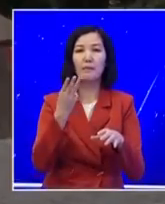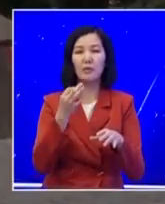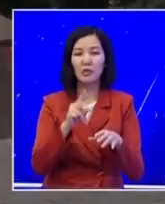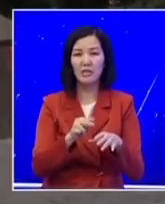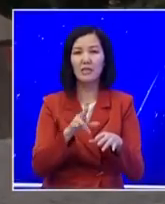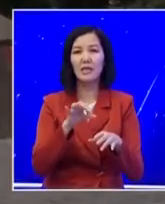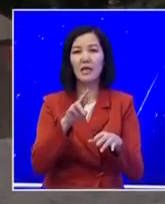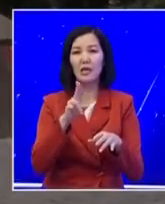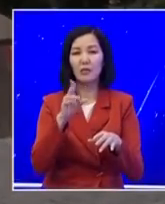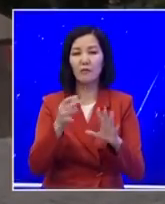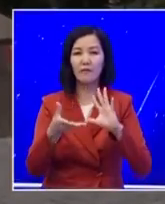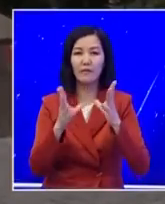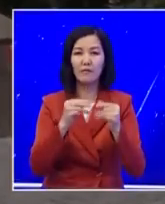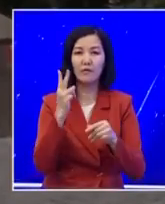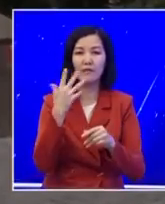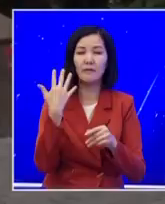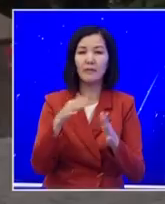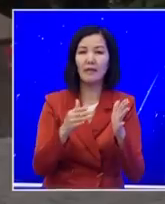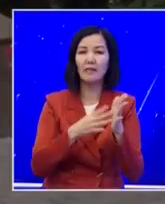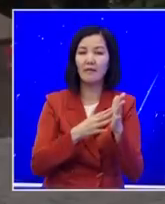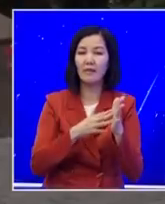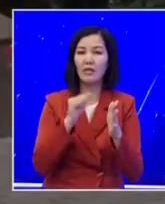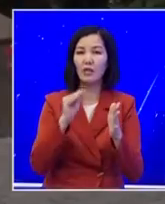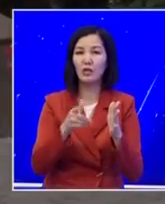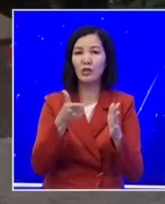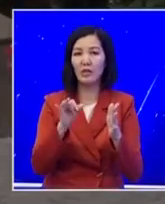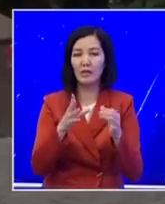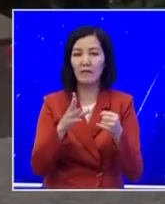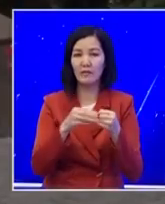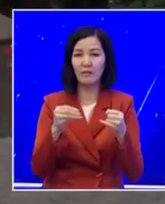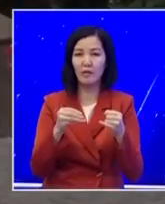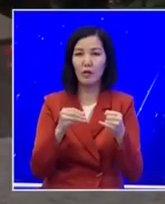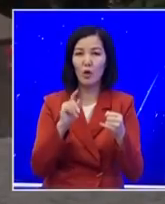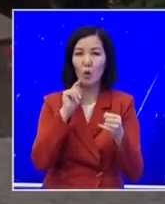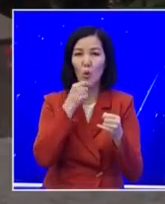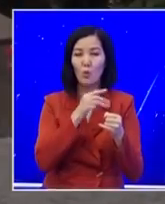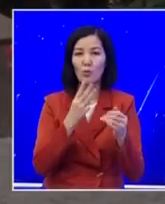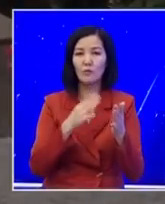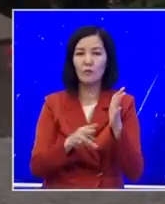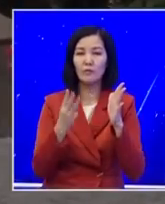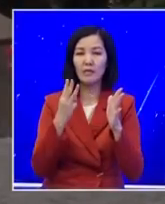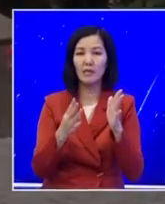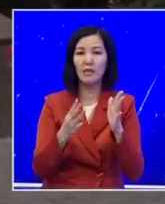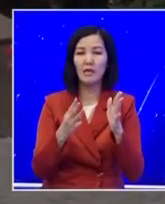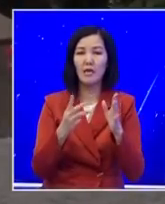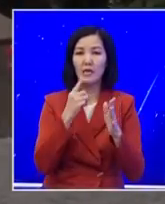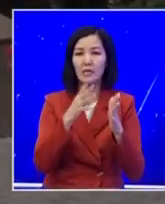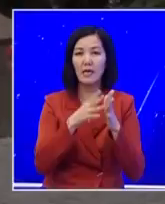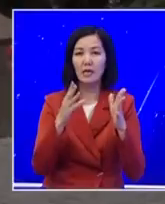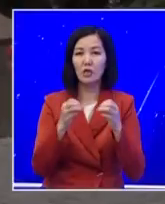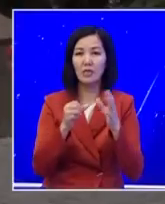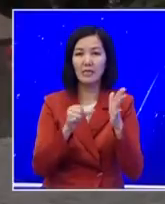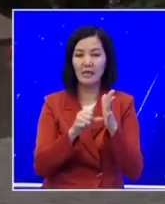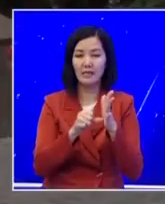у нас площадь составляет 259 тысяч гектаров. Но кукуруза 83, сахарная свекла 16. Поэтому у